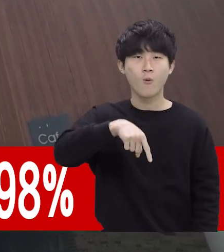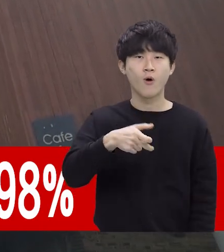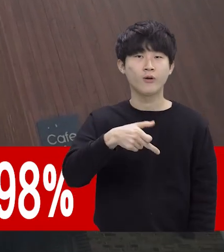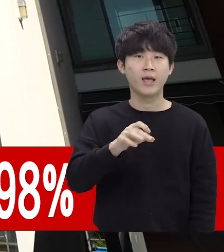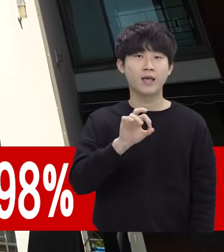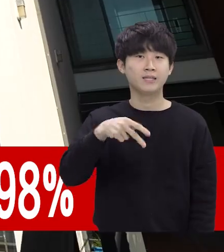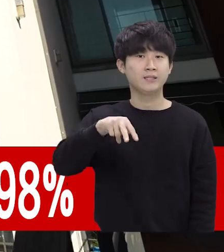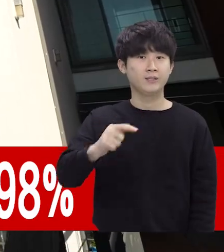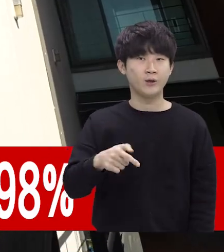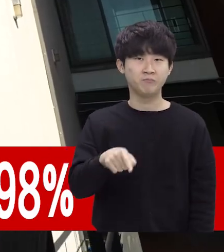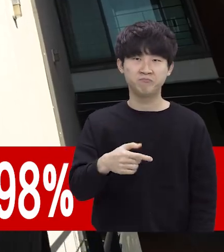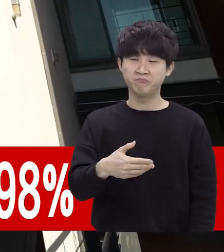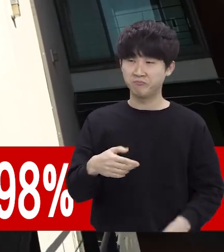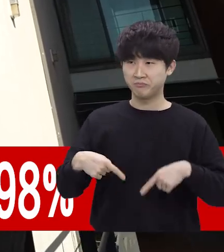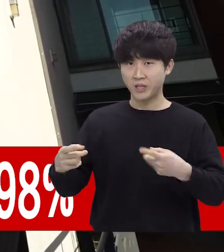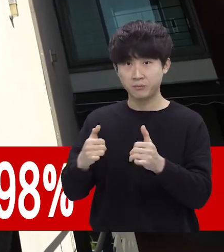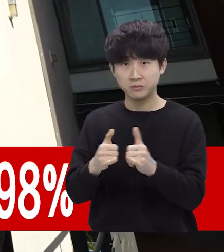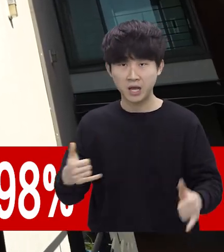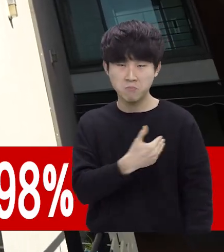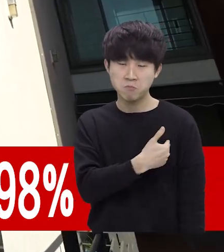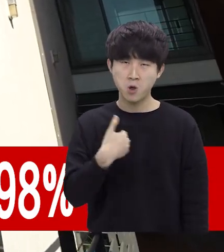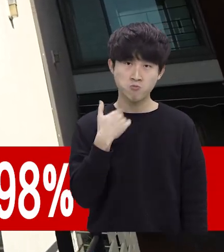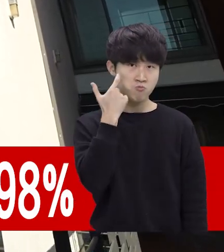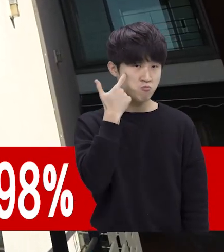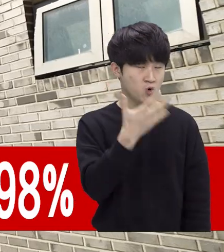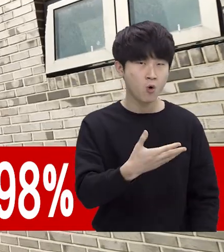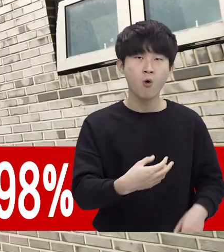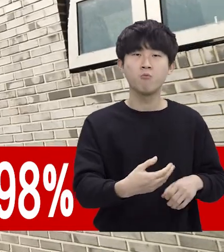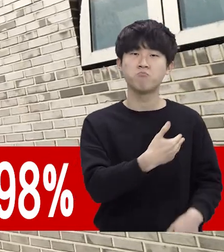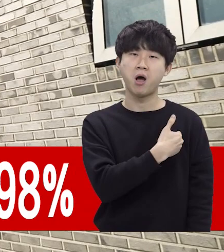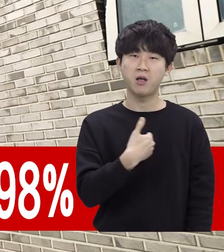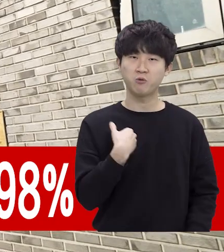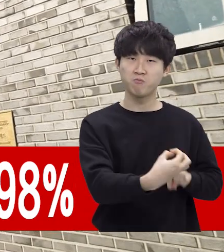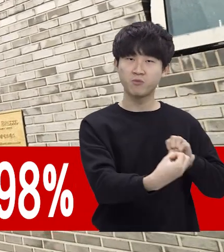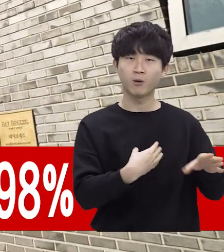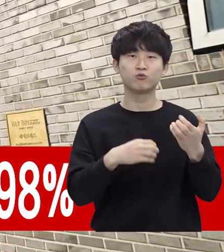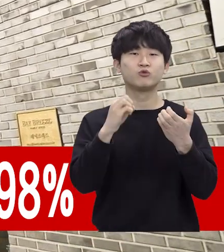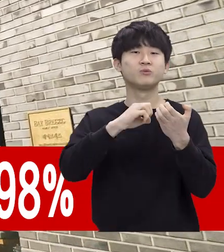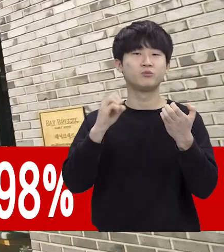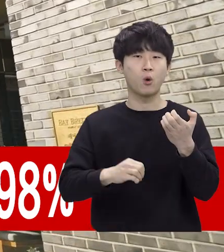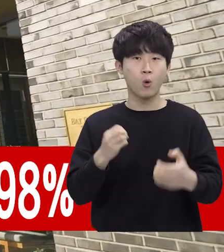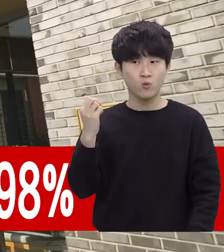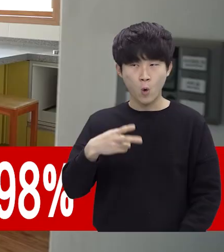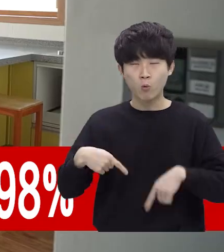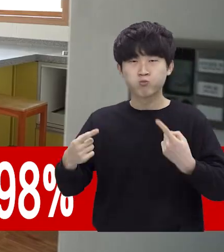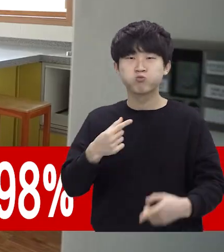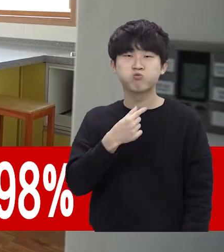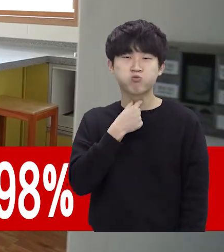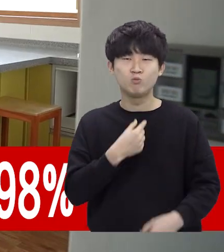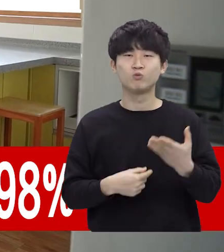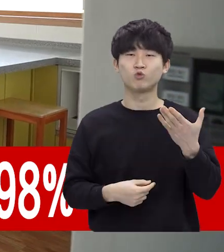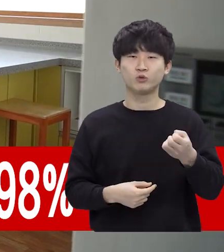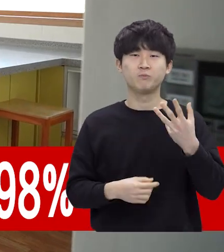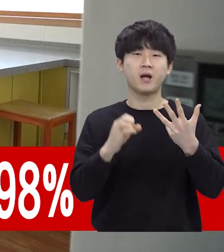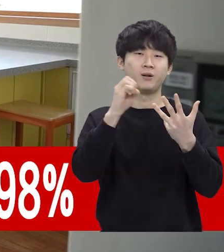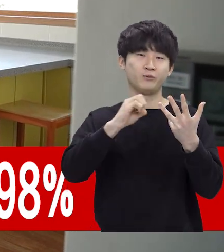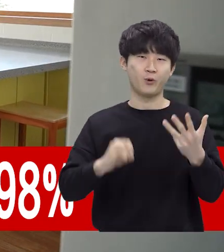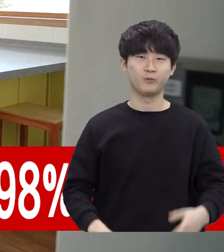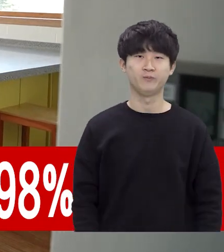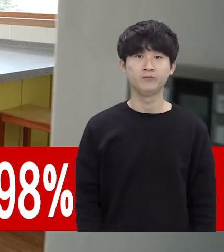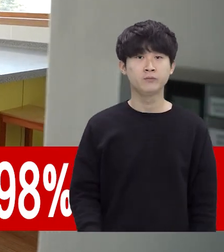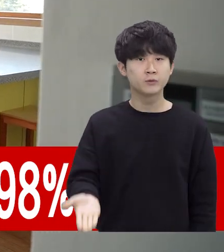프로그램에 대한 만족도 조사 결과 참가자 90%가 만족하고 98%가 재참여를 희망하는 것으로